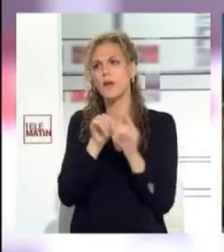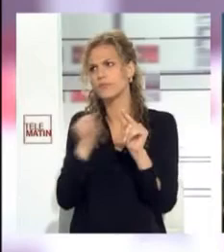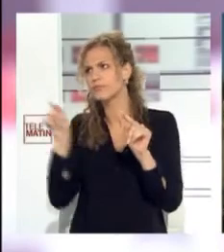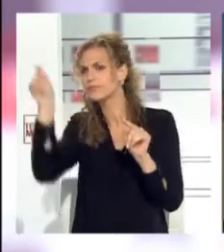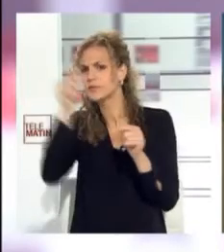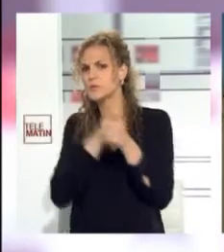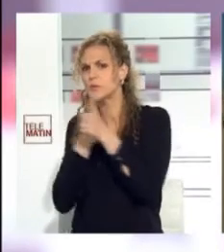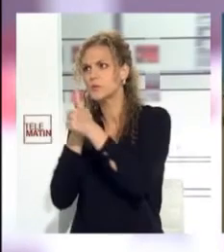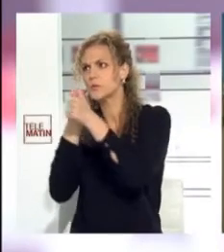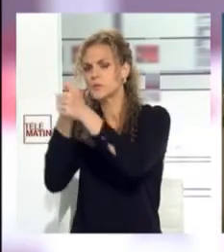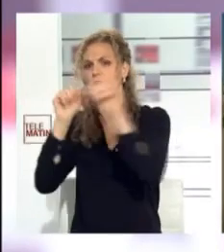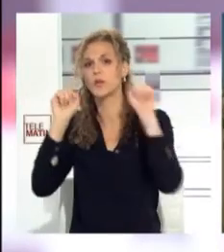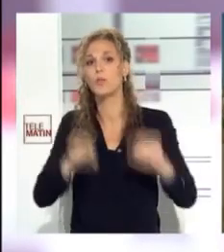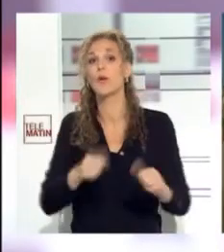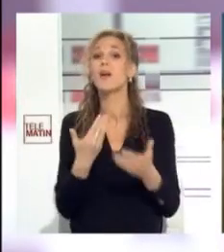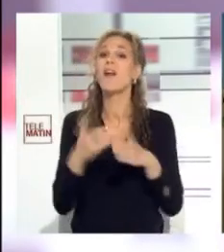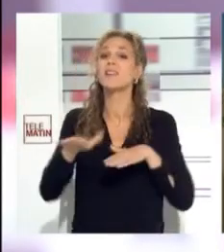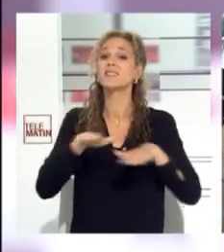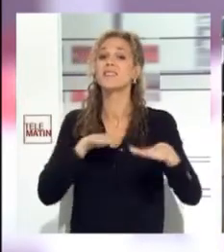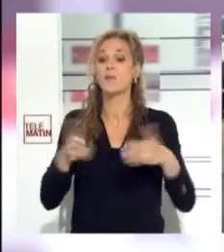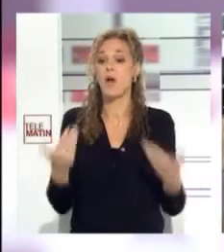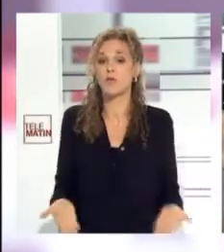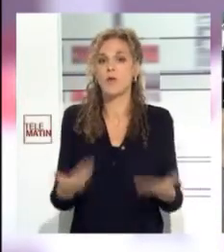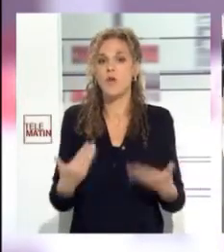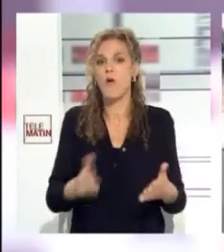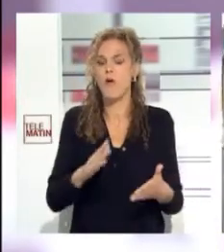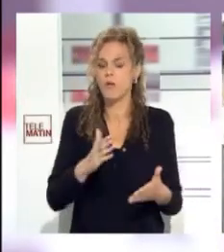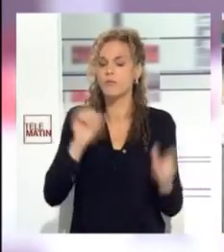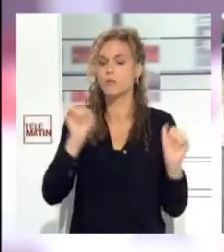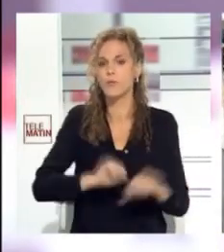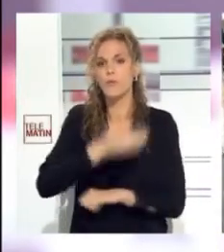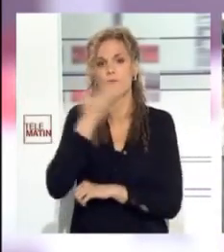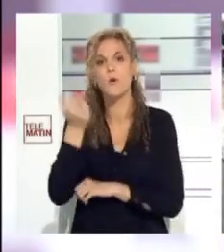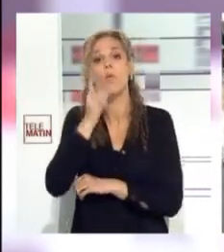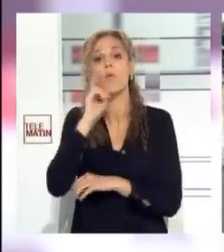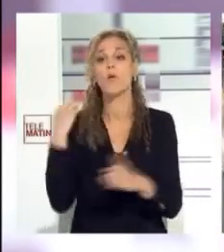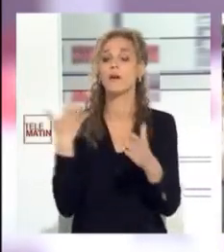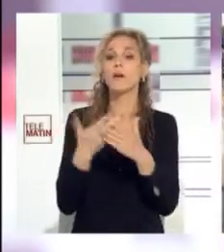reste à améliorer, car de nombreux jeunes gagnent la Syrie en passant en bus par la frontière turque.